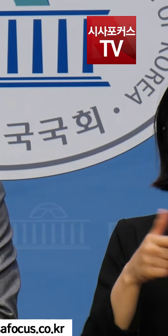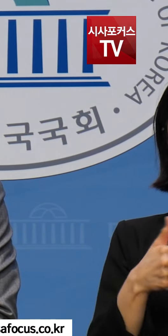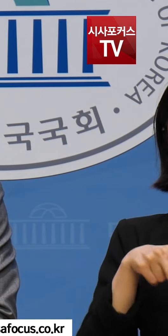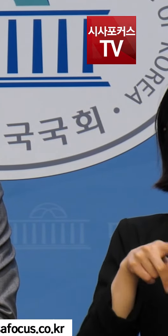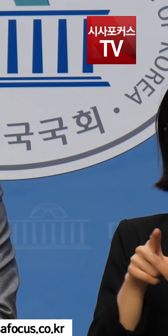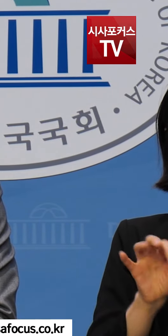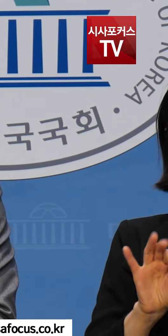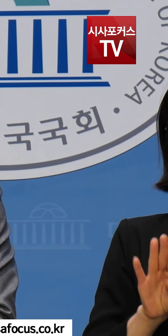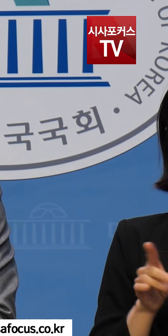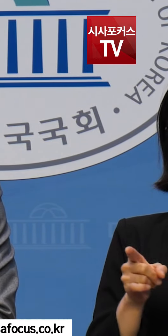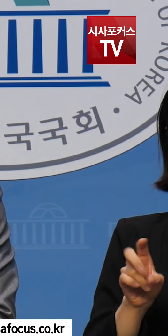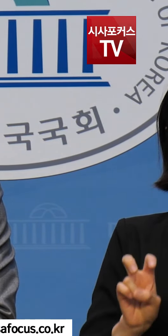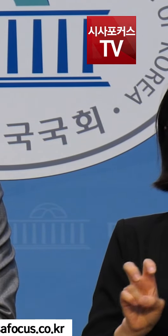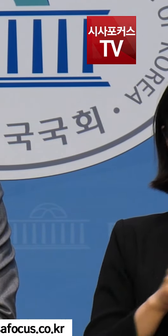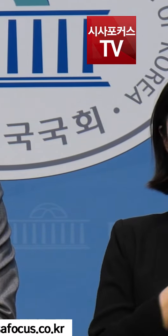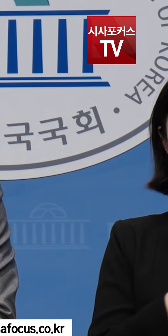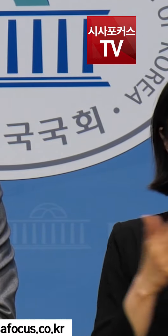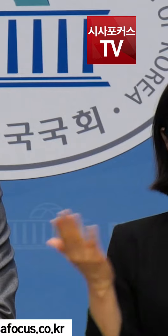오늘 제가